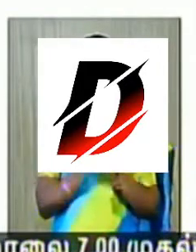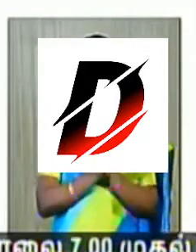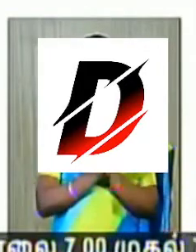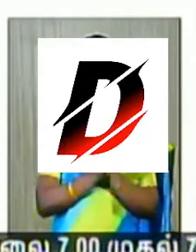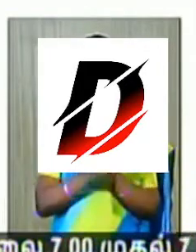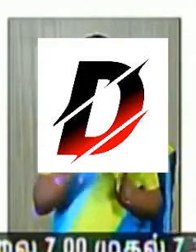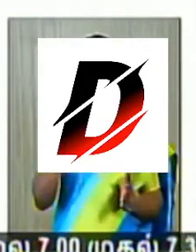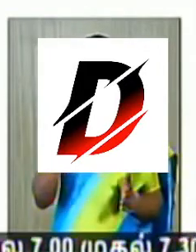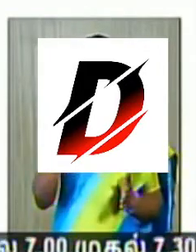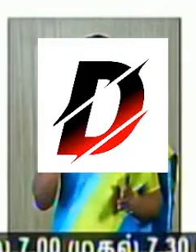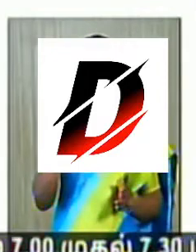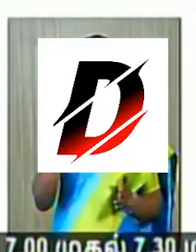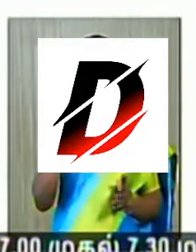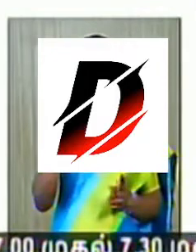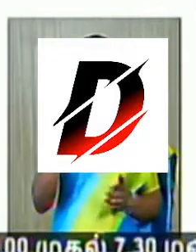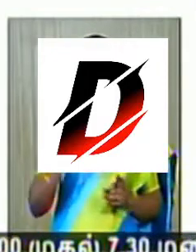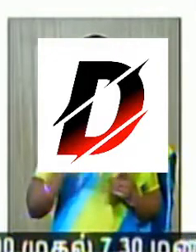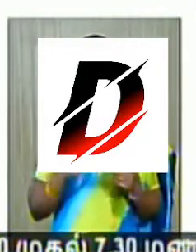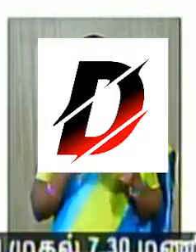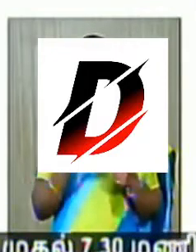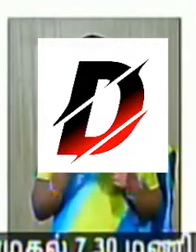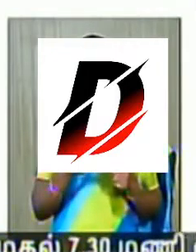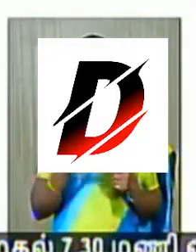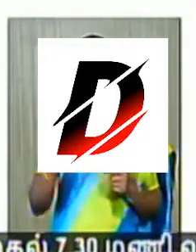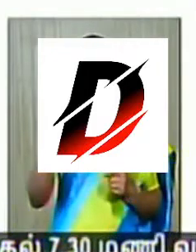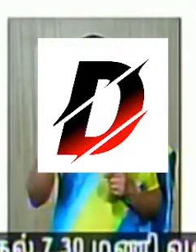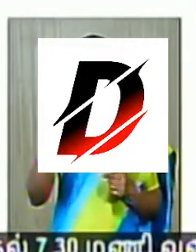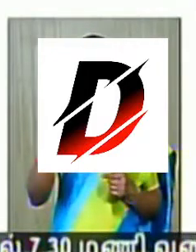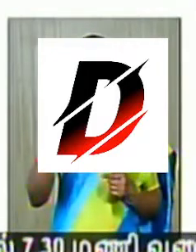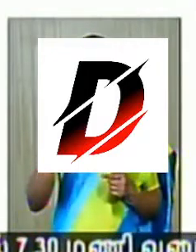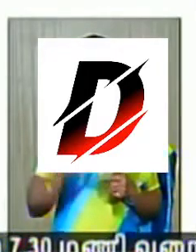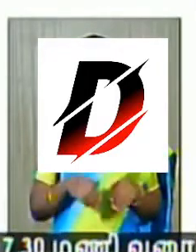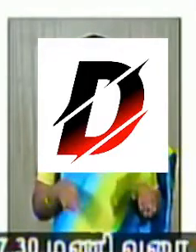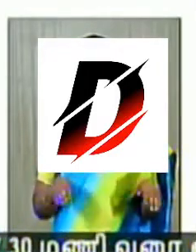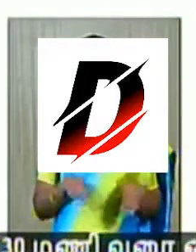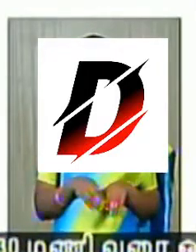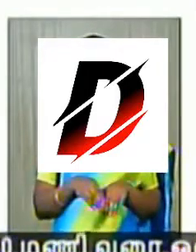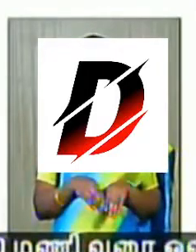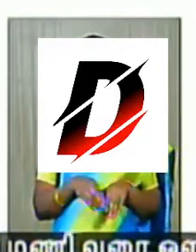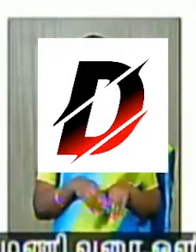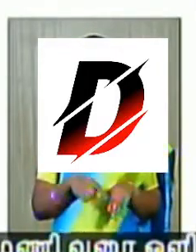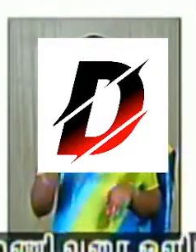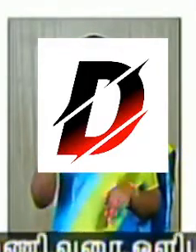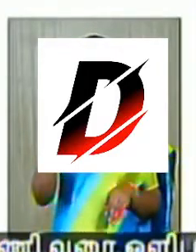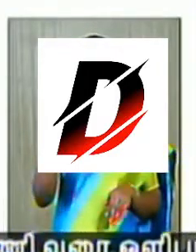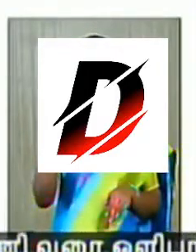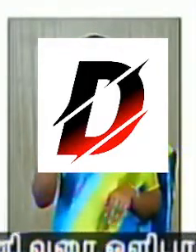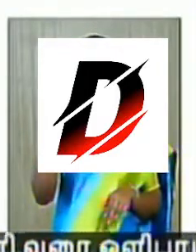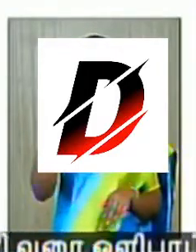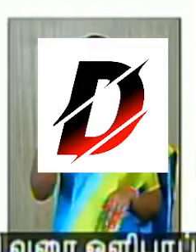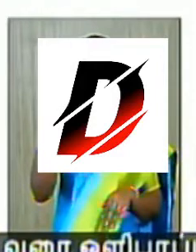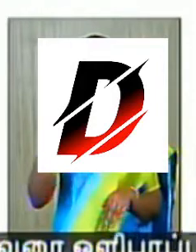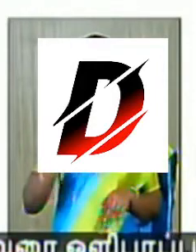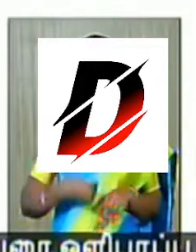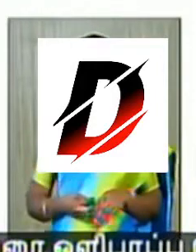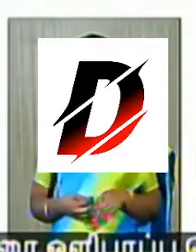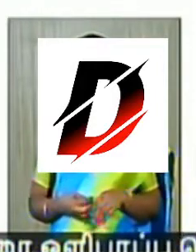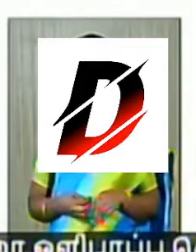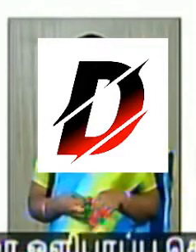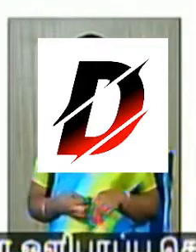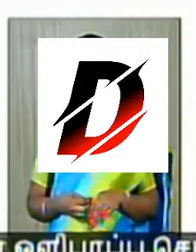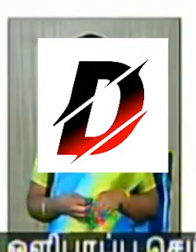2-1-6 இருக்கு பாருங்க, 2 மிகையன் இருக்கிறது அதை எடுத்துக்கிறோம், அதை ரெண்டையும் கூட்டிக்கிறோம், -6 கழிச்சுக்கிறோம். அப்போ 3-6 வந்து